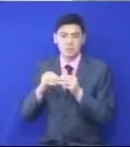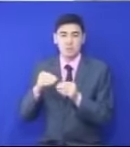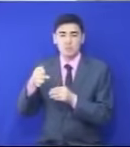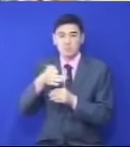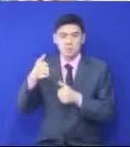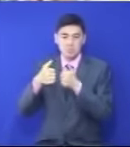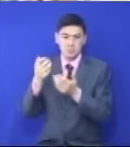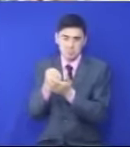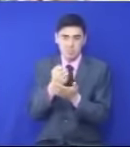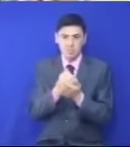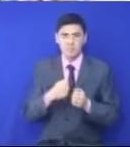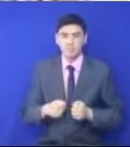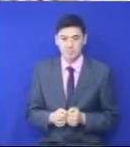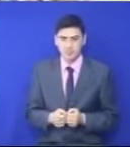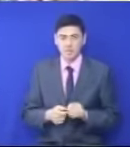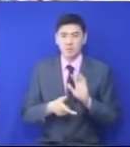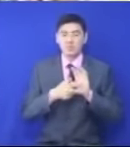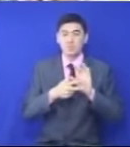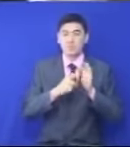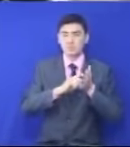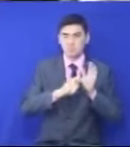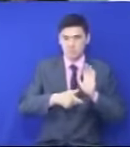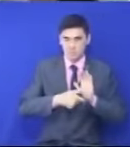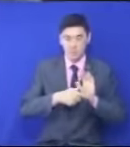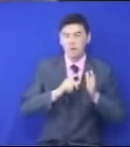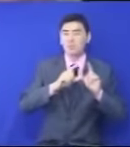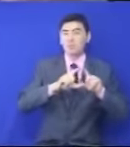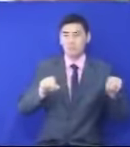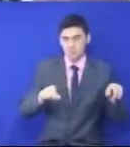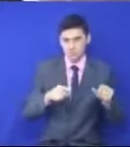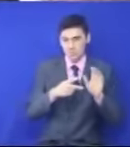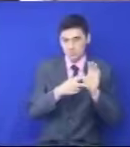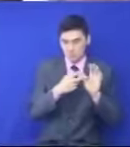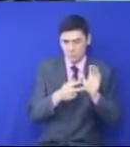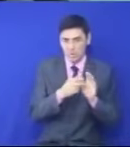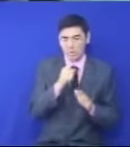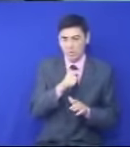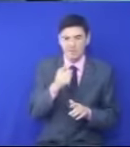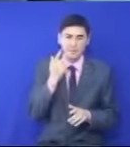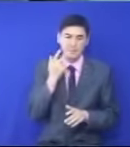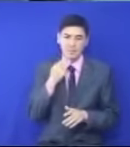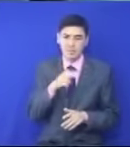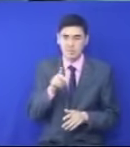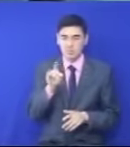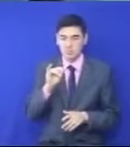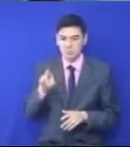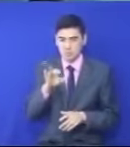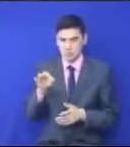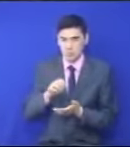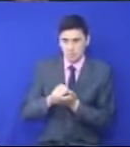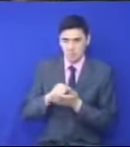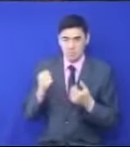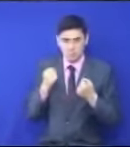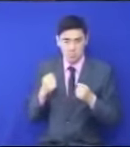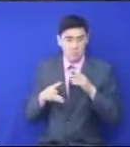областных конкурсах. Ученик 8-й школы Тимур Акшулаков профессионально занимается дзюдо. Несмотря на то, что ему всего 12 лет, он уже